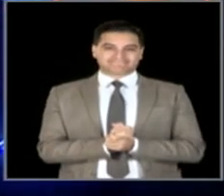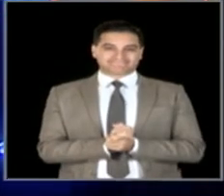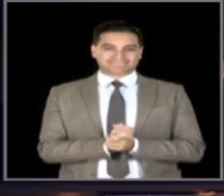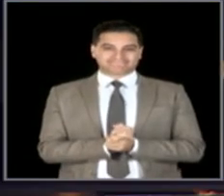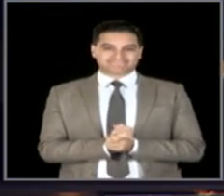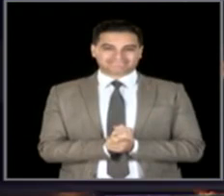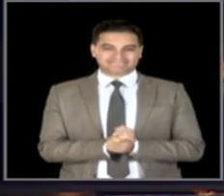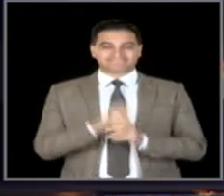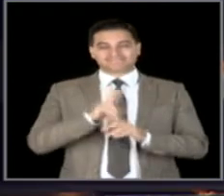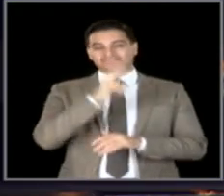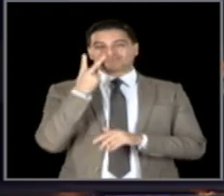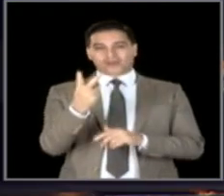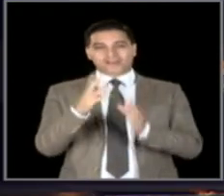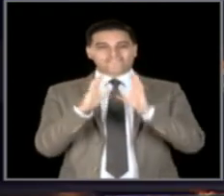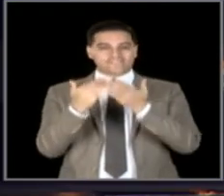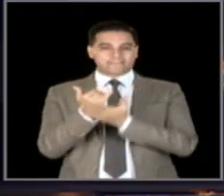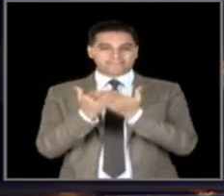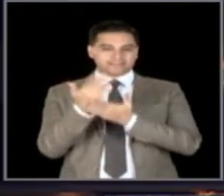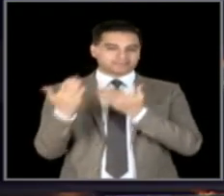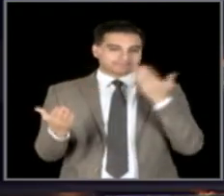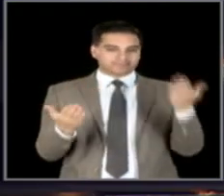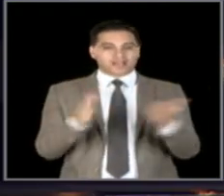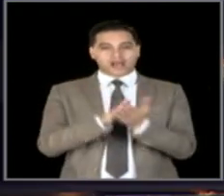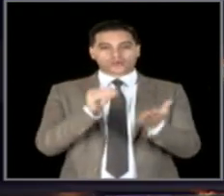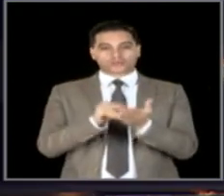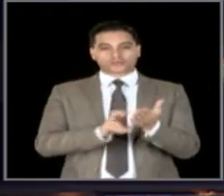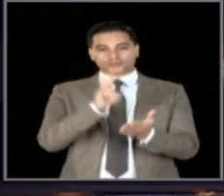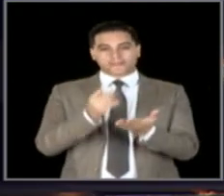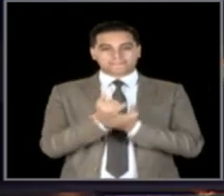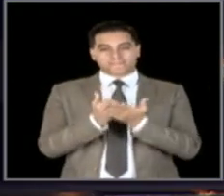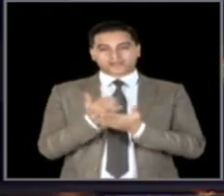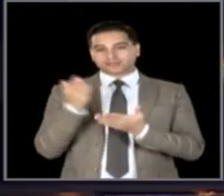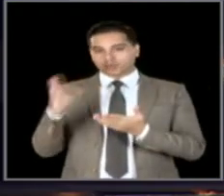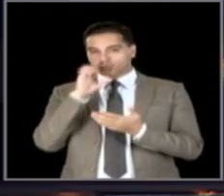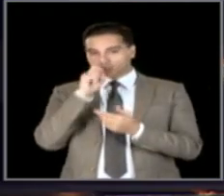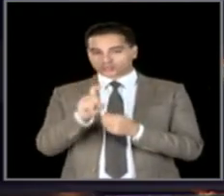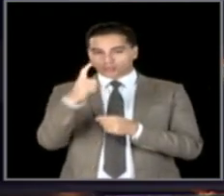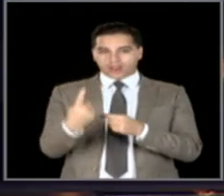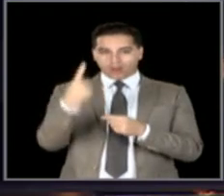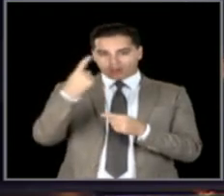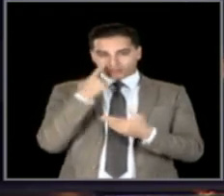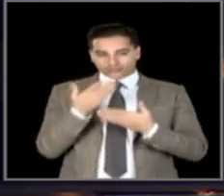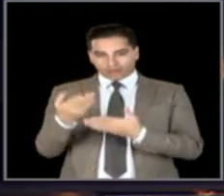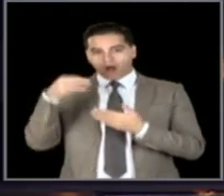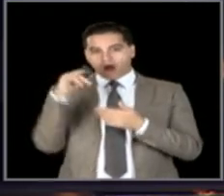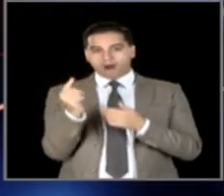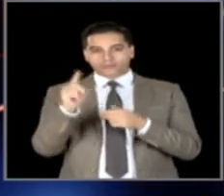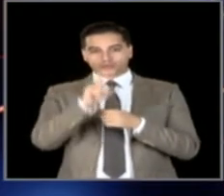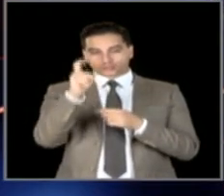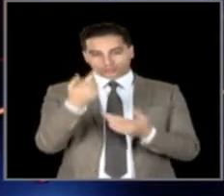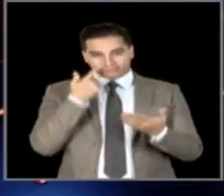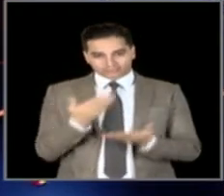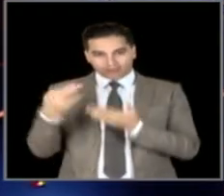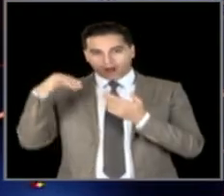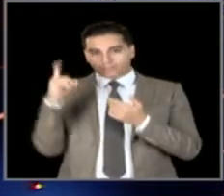الحظ سؤالين لكل مدرسه واول سؤال لمدرسه الخصوص عمرو اتفضل يا عمرو عمرو